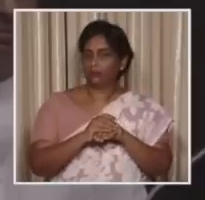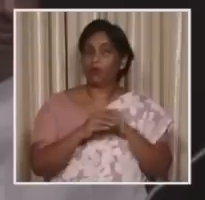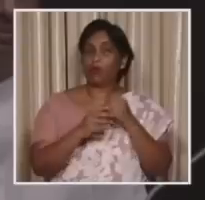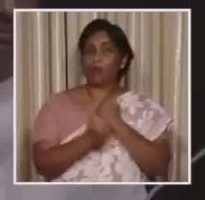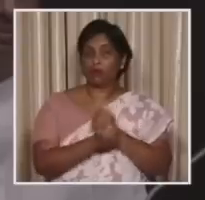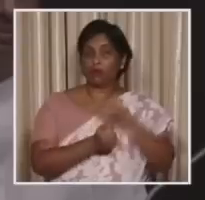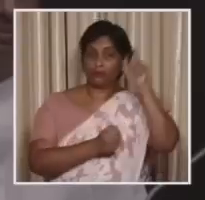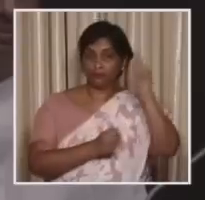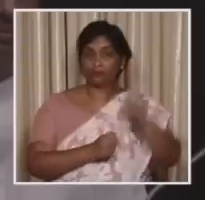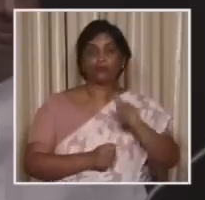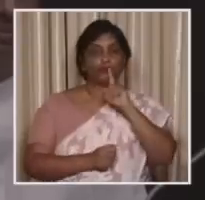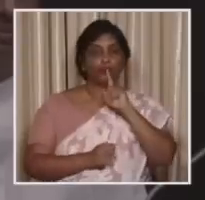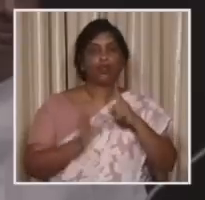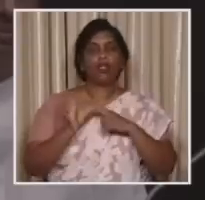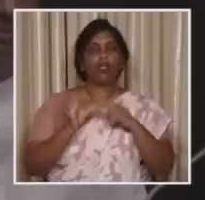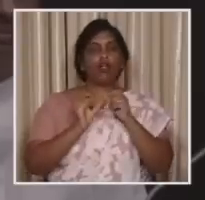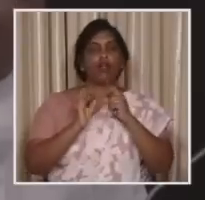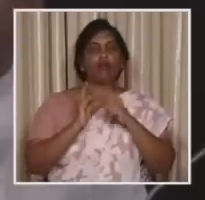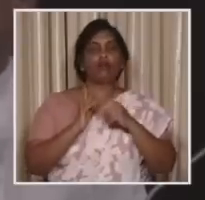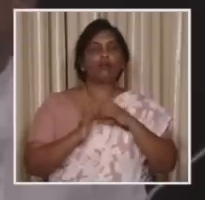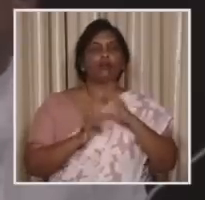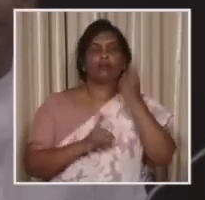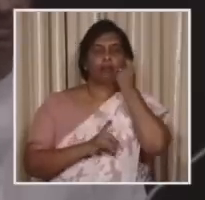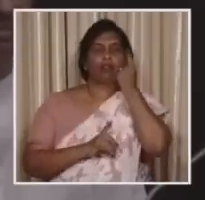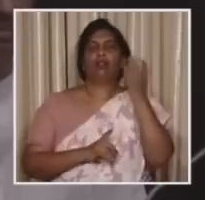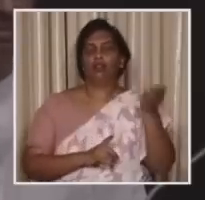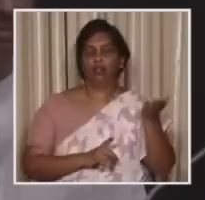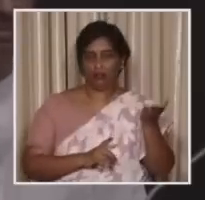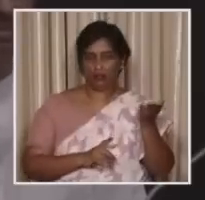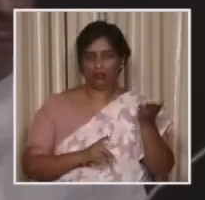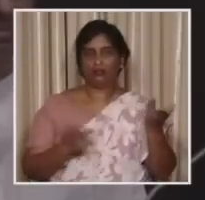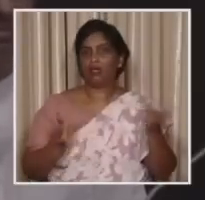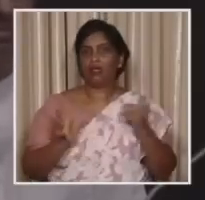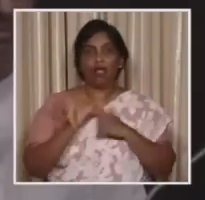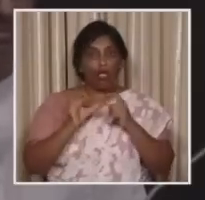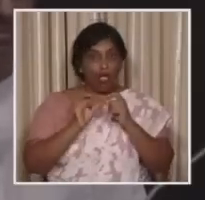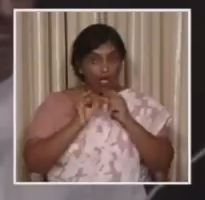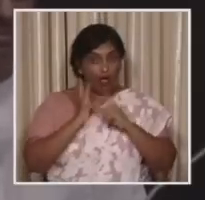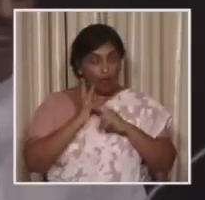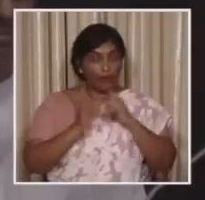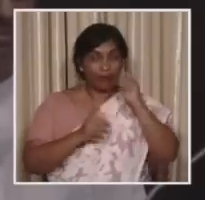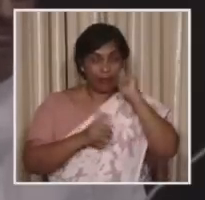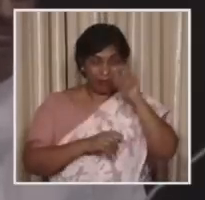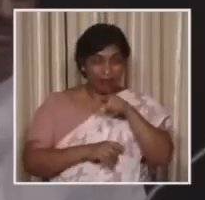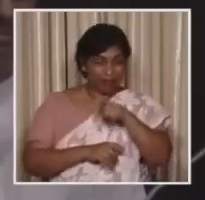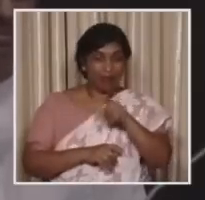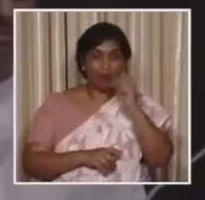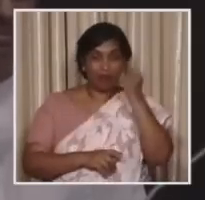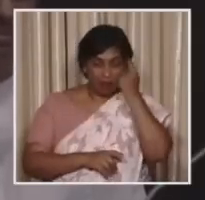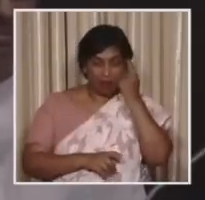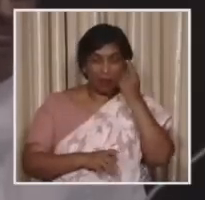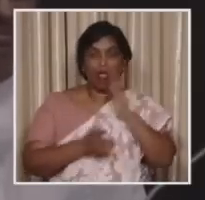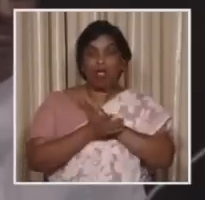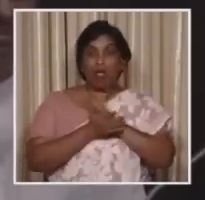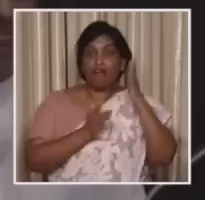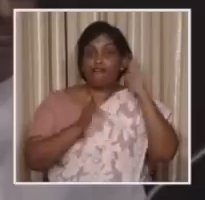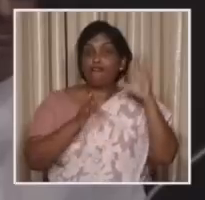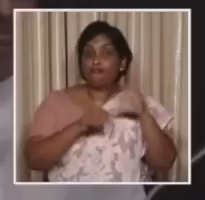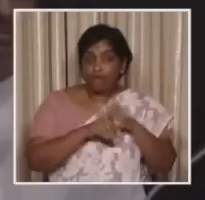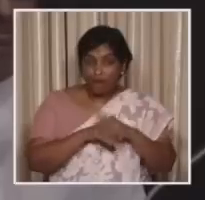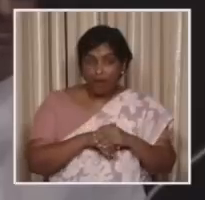පොලිසිය නිලධාරීන් කියලා දිනන අබුහින් කියන්නේ මිත්‍යාවක් කියලා. එතකොට අබුහින් මිත්‍යාවක් නම් හාදියාගේ කට